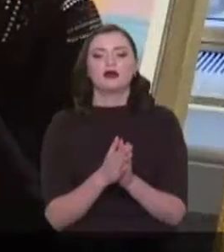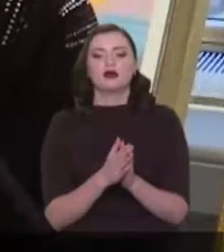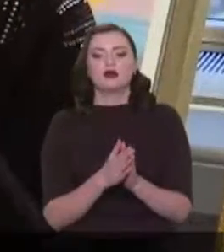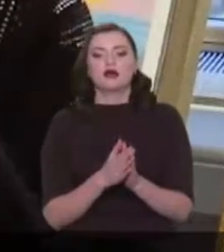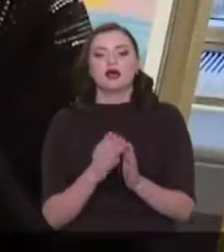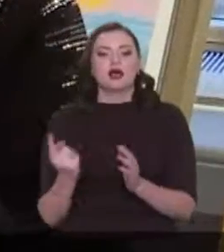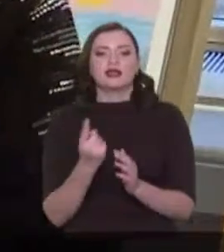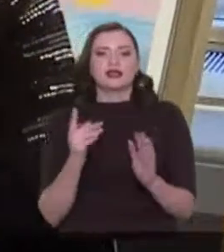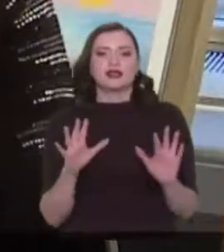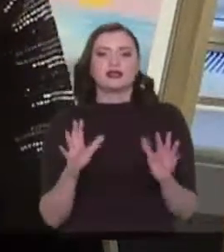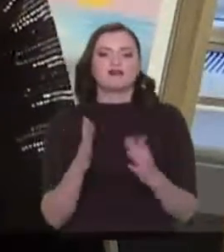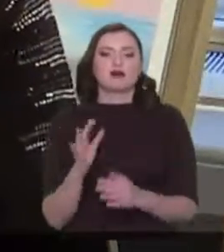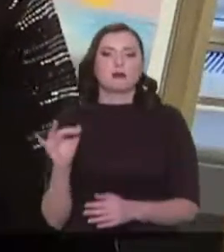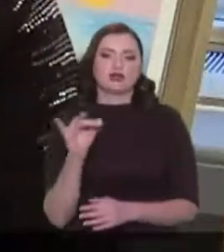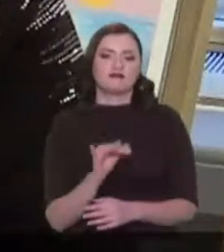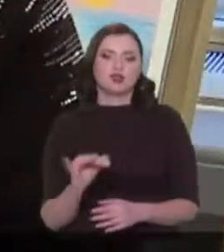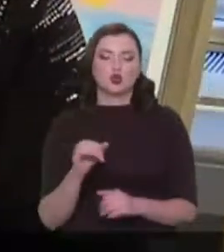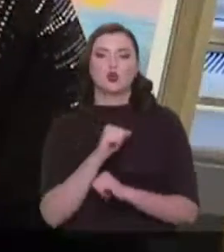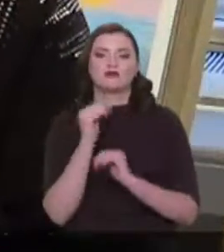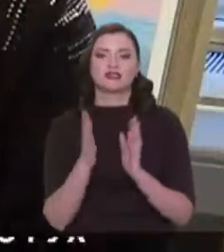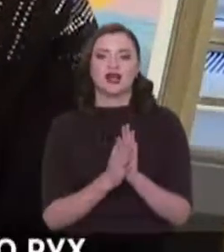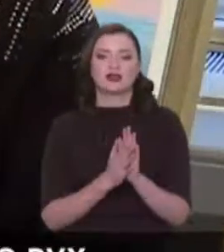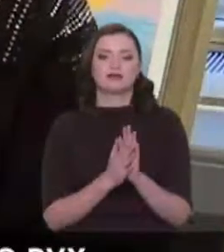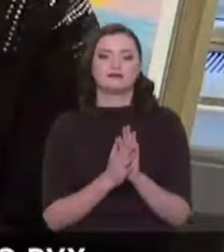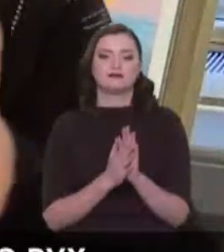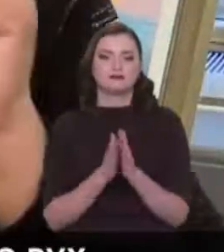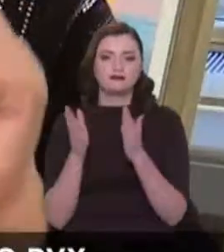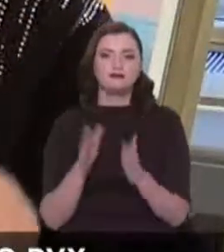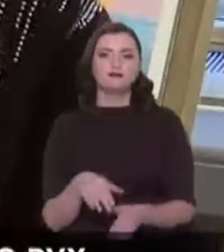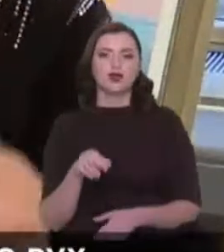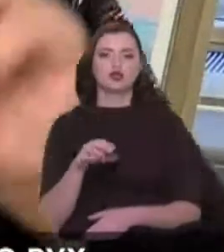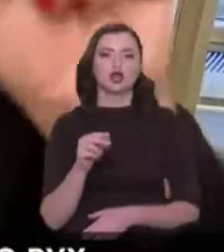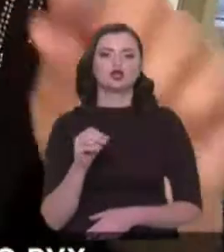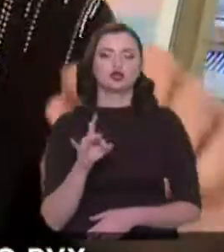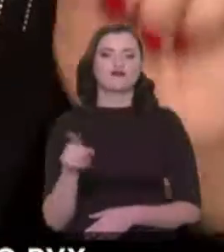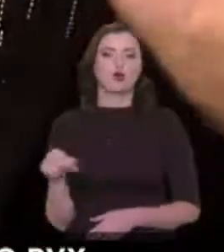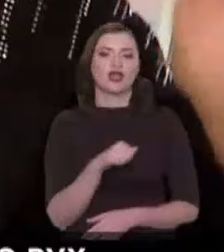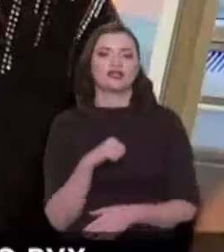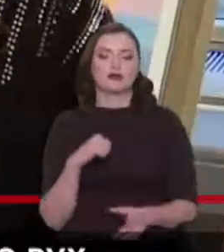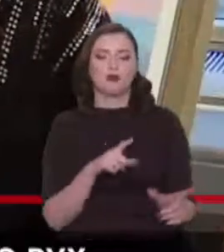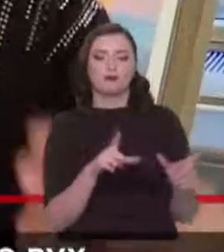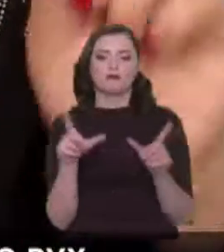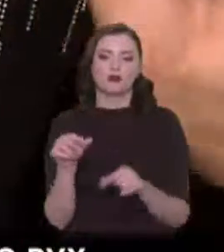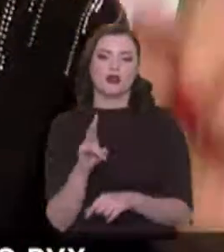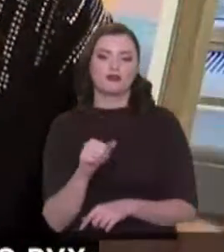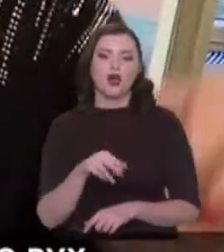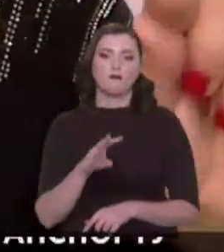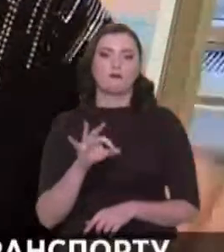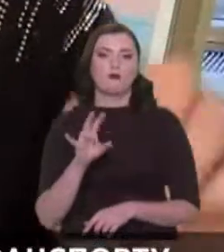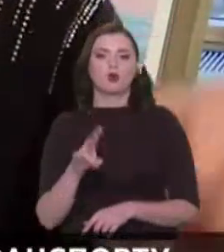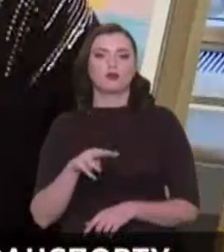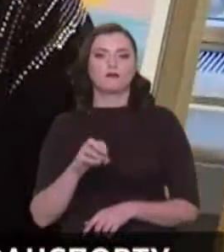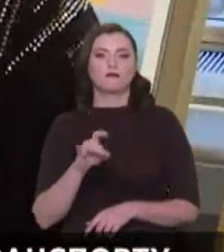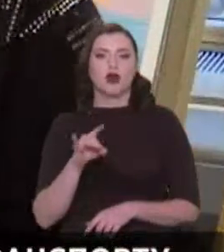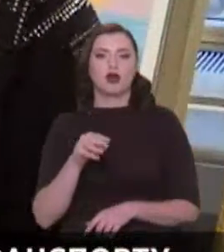єдиний випадок в історії, взагалі, в біографії Маргарет Тетчер, що вона сама поїхала на Монмарт і сама